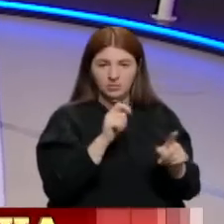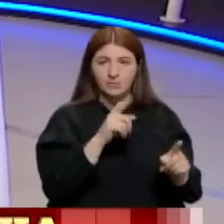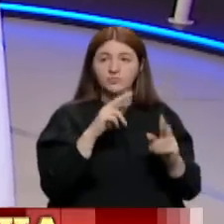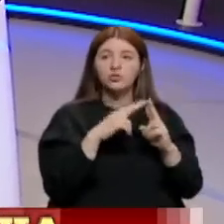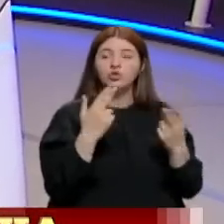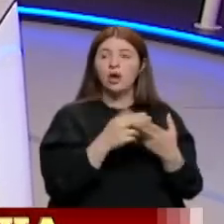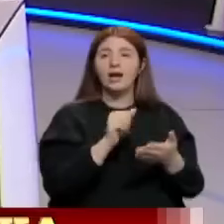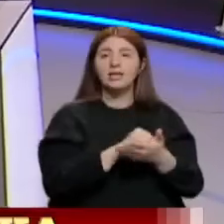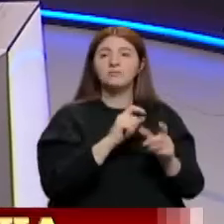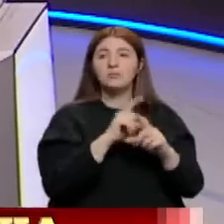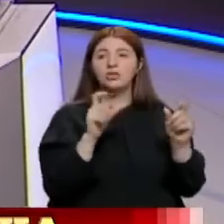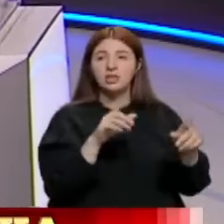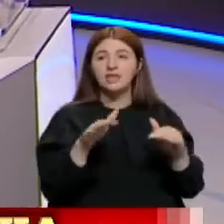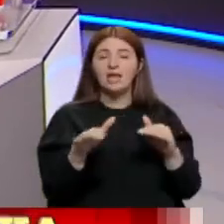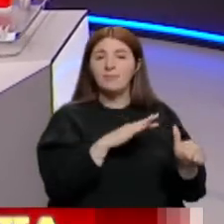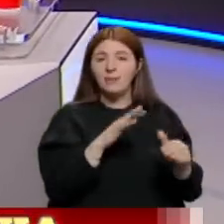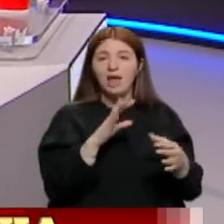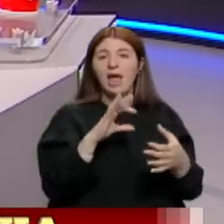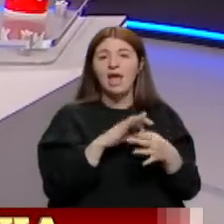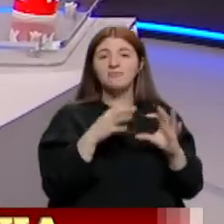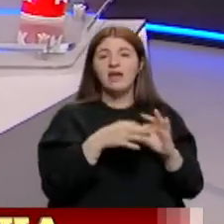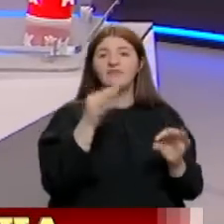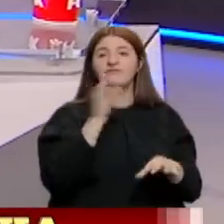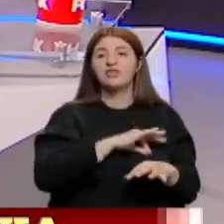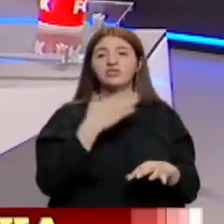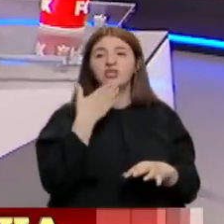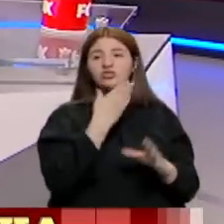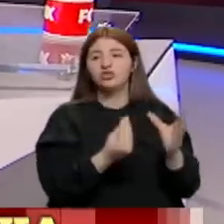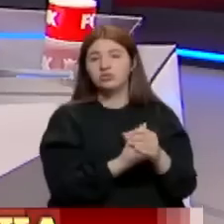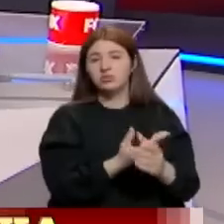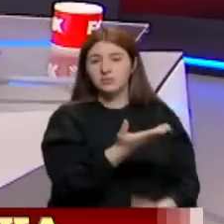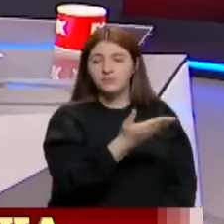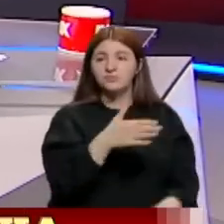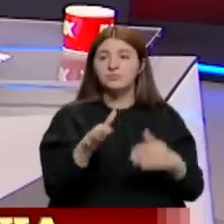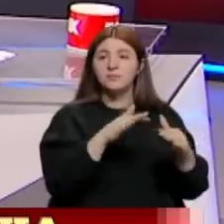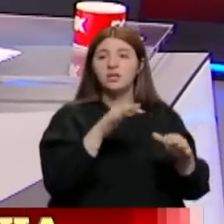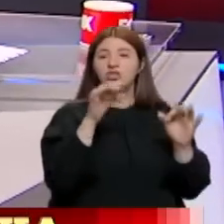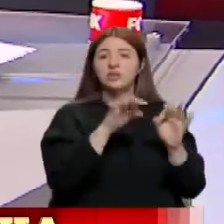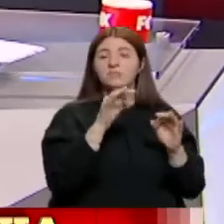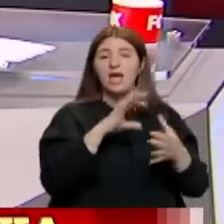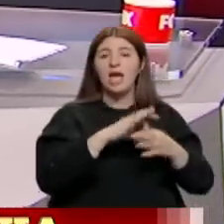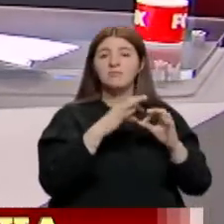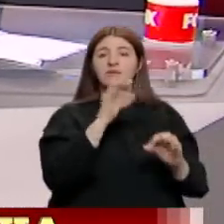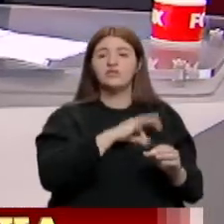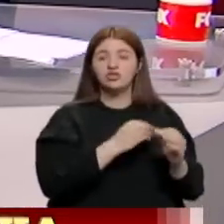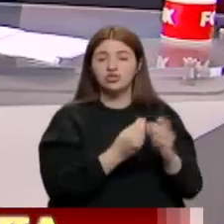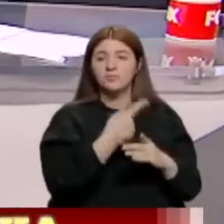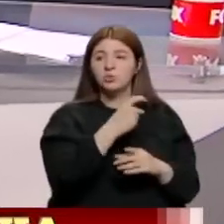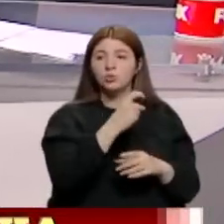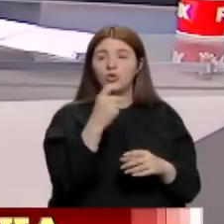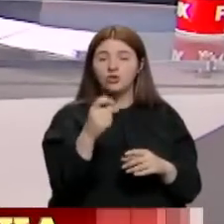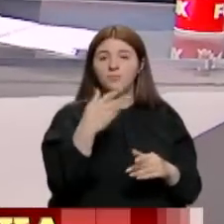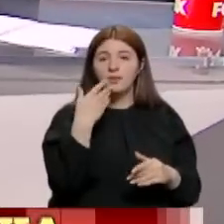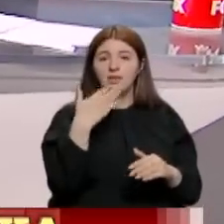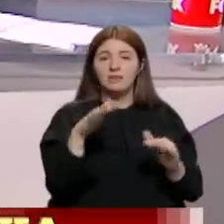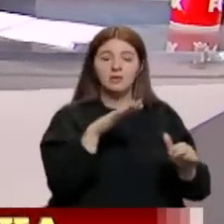Dünya Gazetesi'nin manşeti depremin emlak fırsatçısı da çıktı. Depremin şimdi de emlak fırsatçısı çıktı. 1999